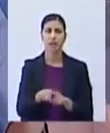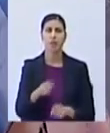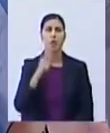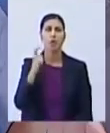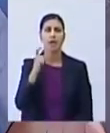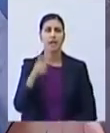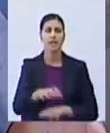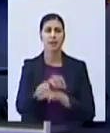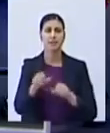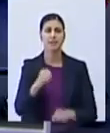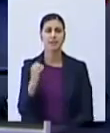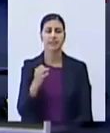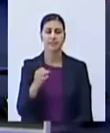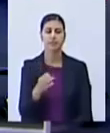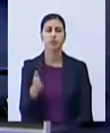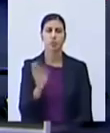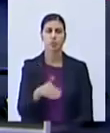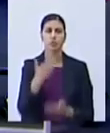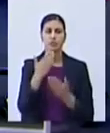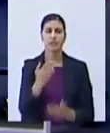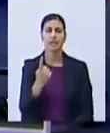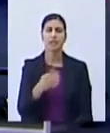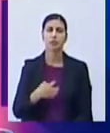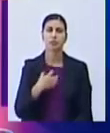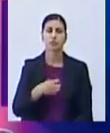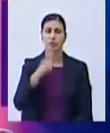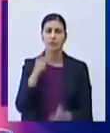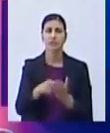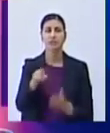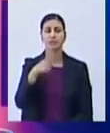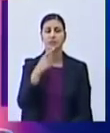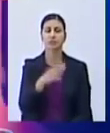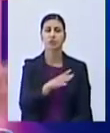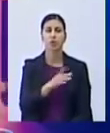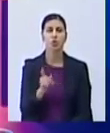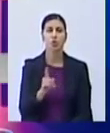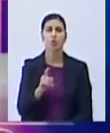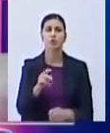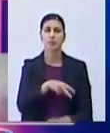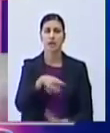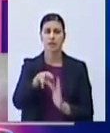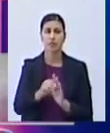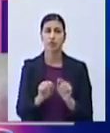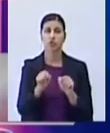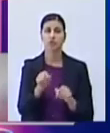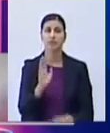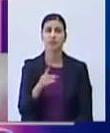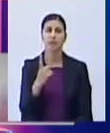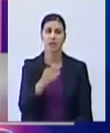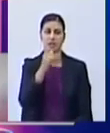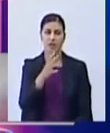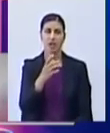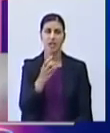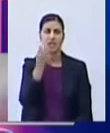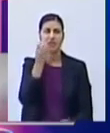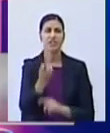ნებებს და მათ ბიზნეს ინტერესებს. კი ბატონო, მოდით გადავინაცვლოთ ერთ-ერთ მნიშვნელოვან საკითხზე. თქვენ ახსენეთ, რომ საკანონმდებლო ორგანოში შესვლა იქნება ერთგვარი